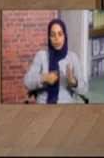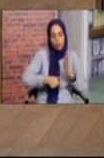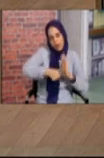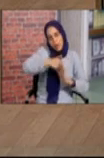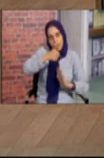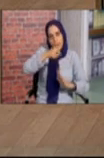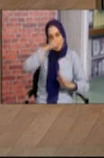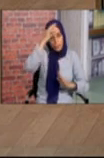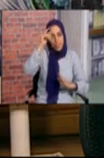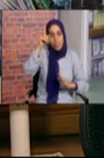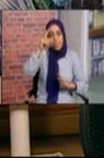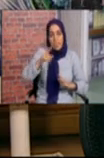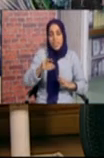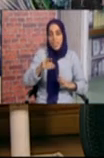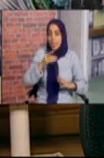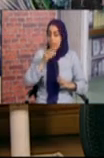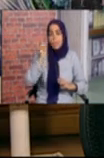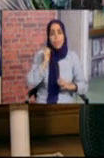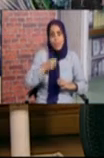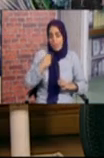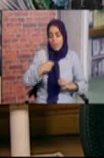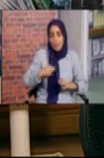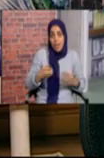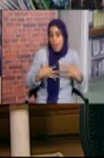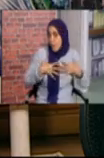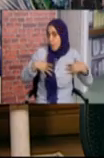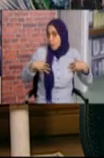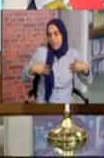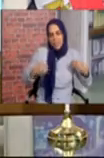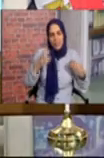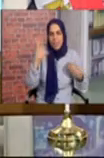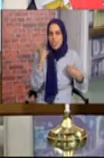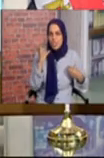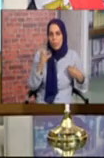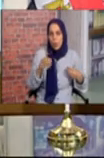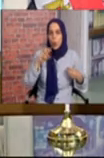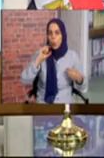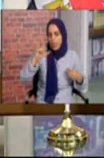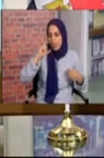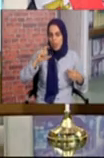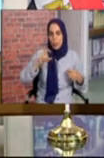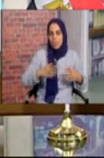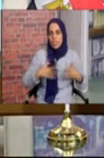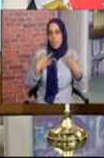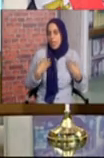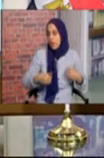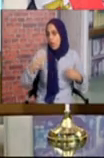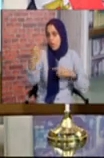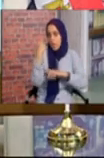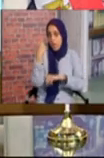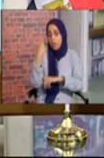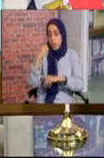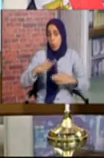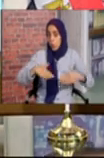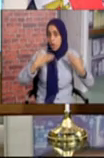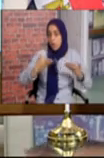الله هيكون أكتر. متفائلة ومطمئنة إن شاء الله جدا جدا، لأن شبابنا وجيلنا هيطلع جيل قوي جدا، وهيطلع